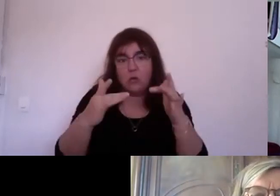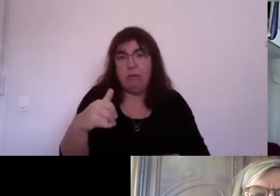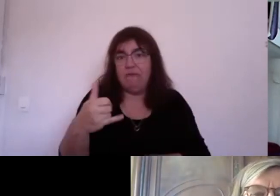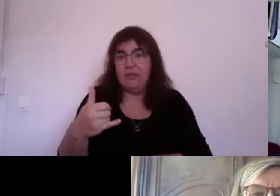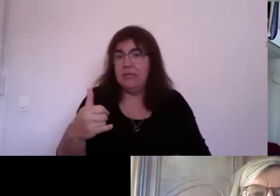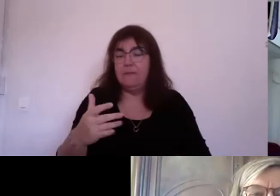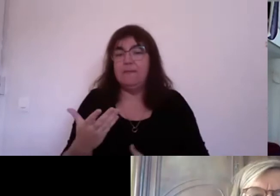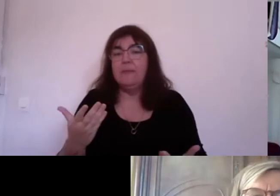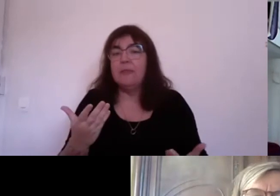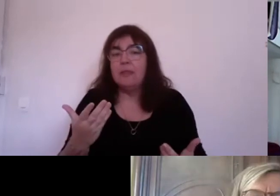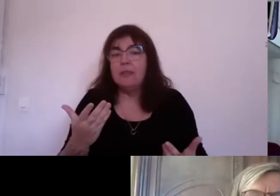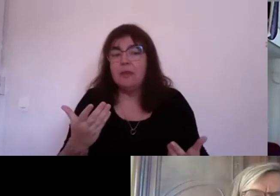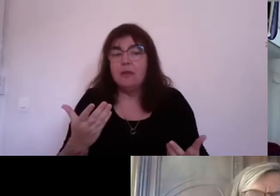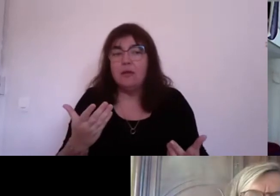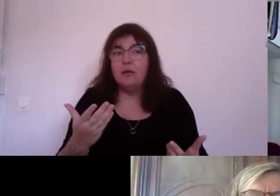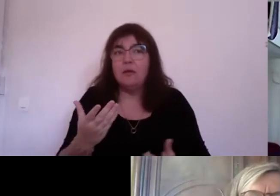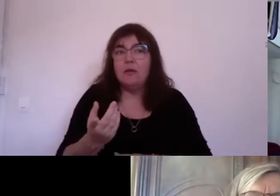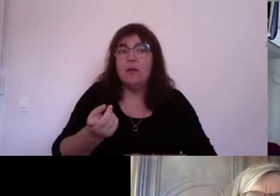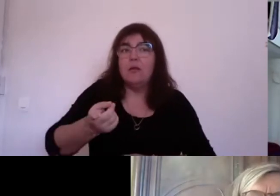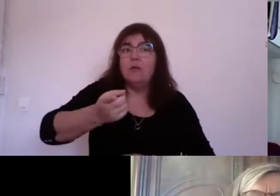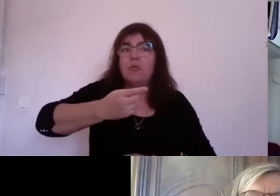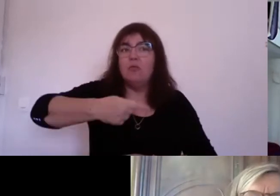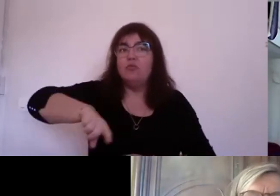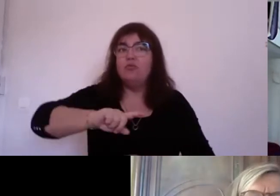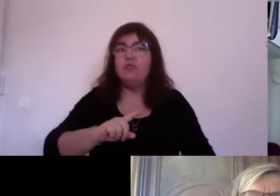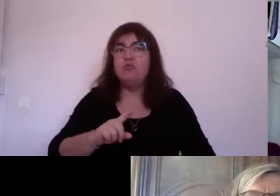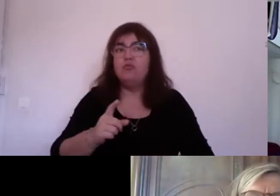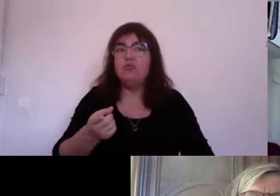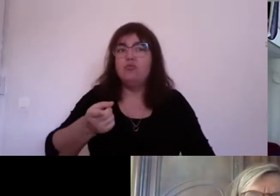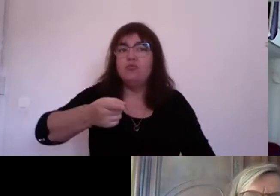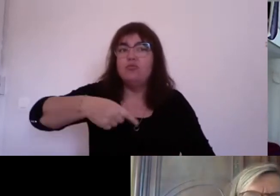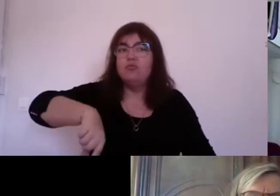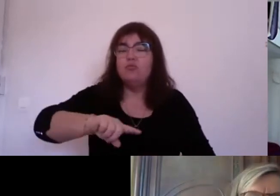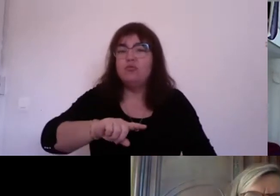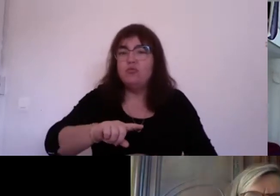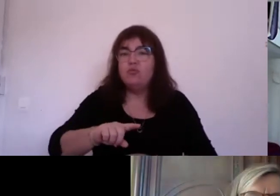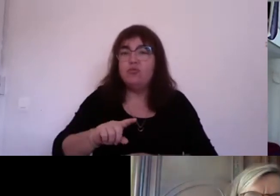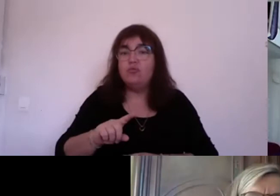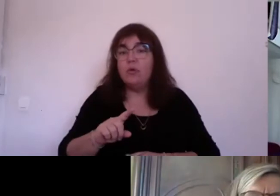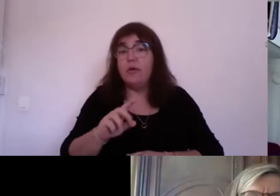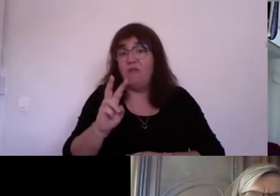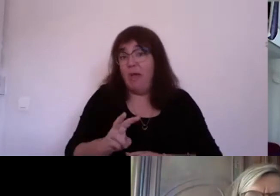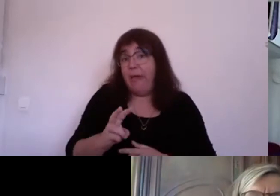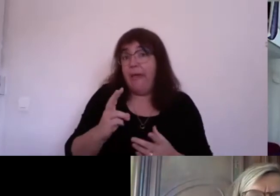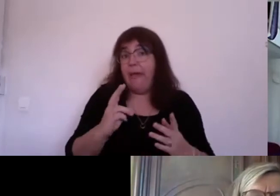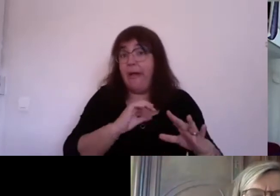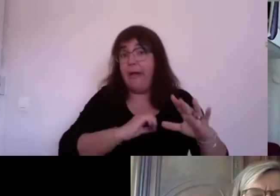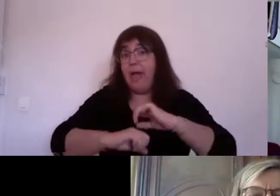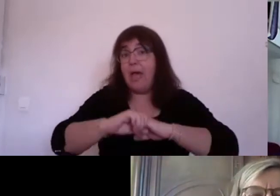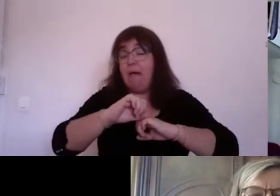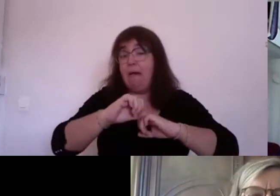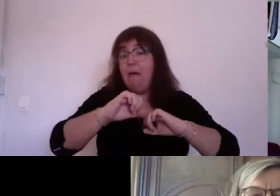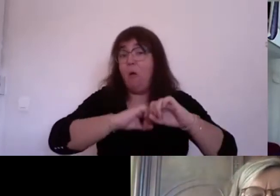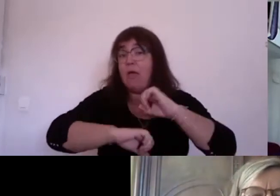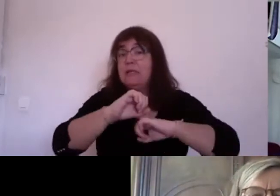elle vient du fait que nous pallions à l'impossibilité de faire des animations en présence. Et alors on a